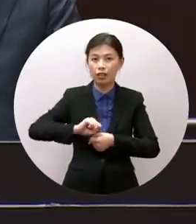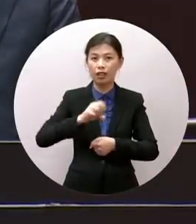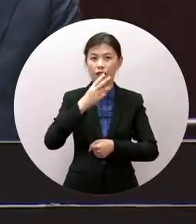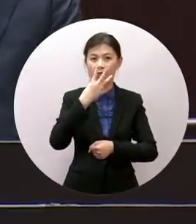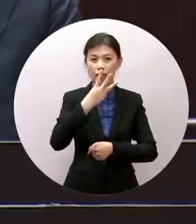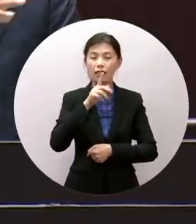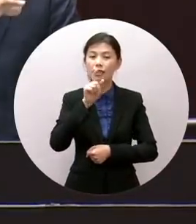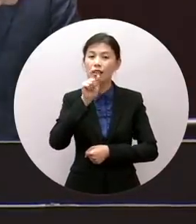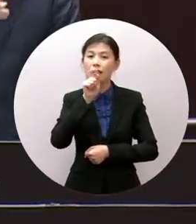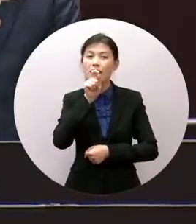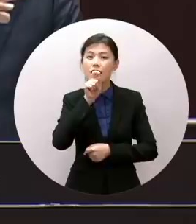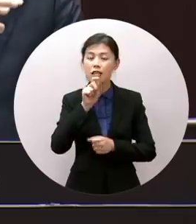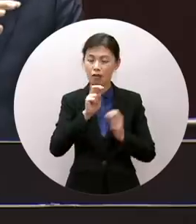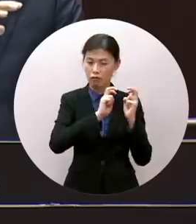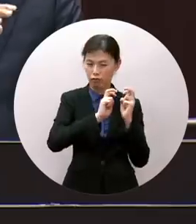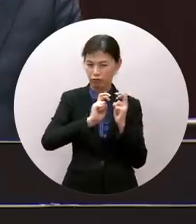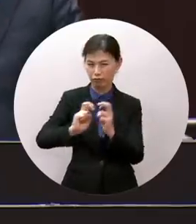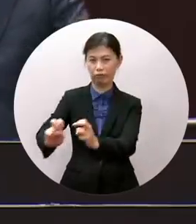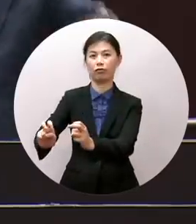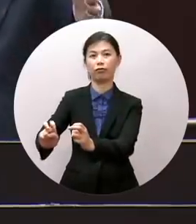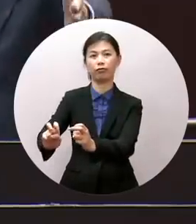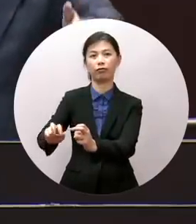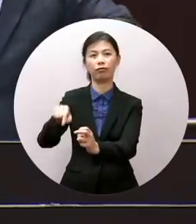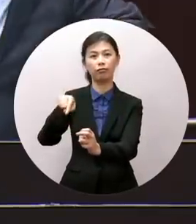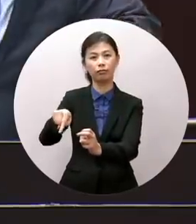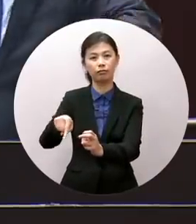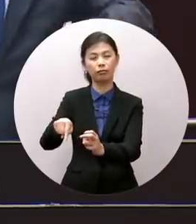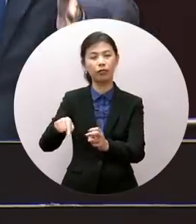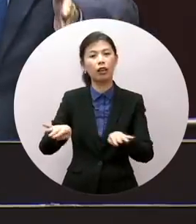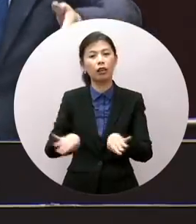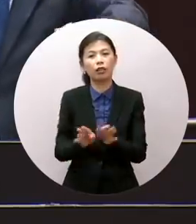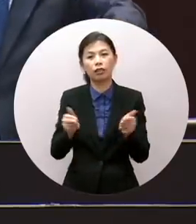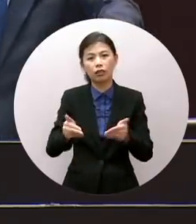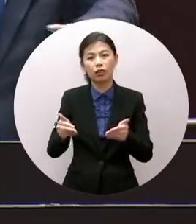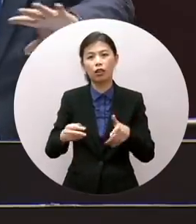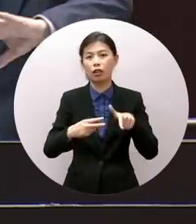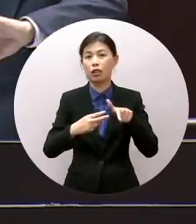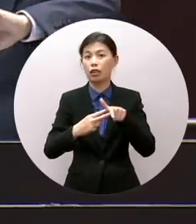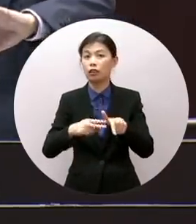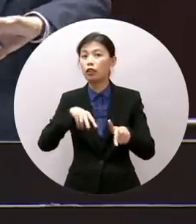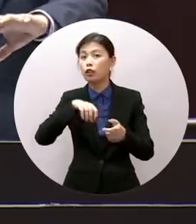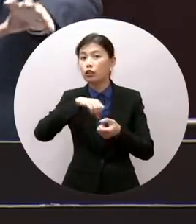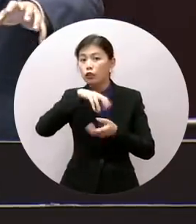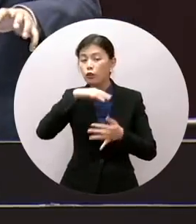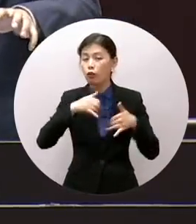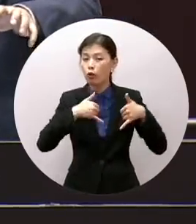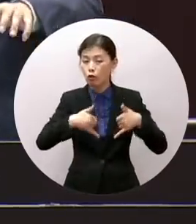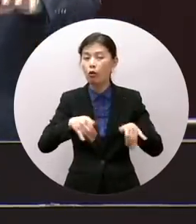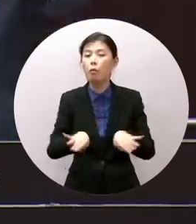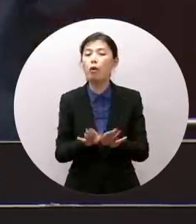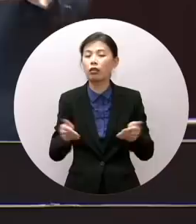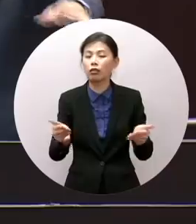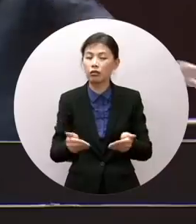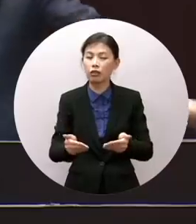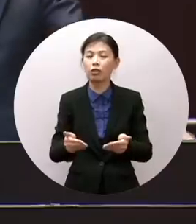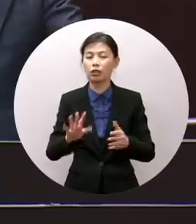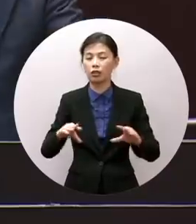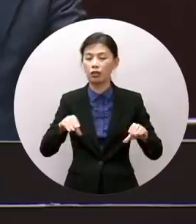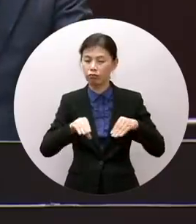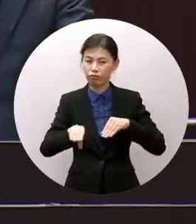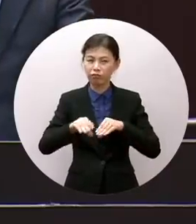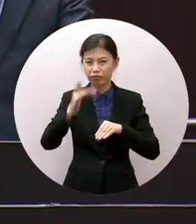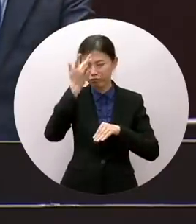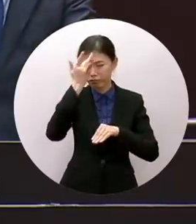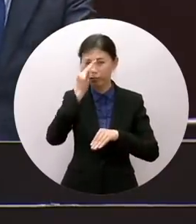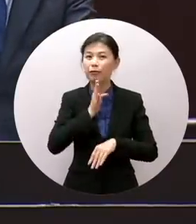线，咱即马已经咧施作，伫咱的界寿路去平民，哦，整个车流量拢拍干嘛？啊，所以讲看不管